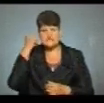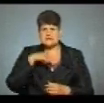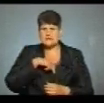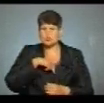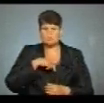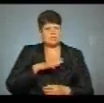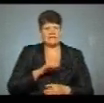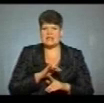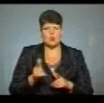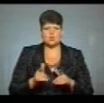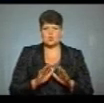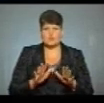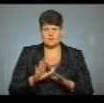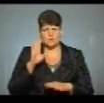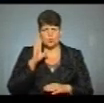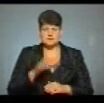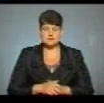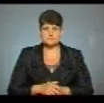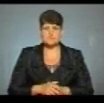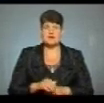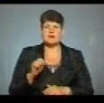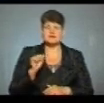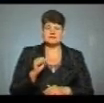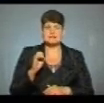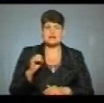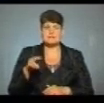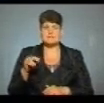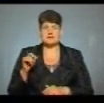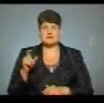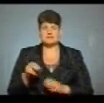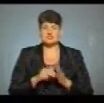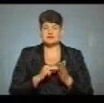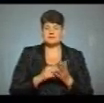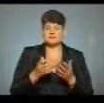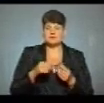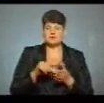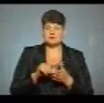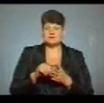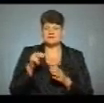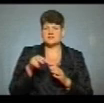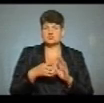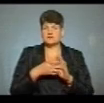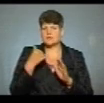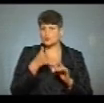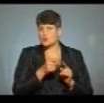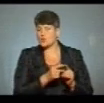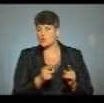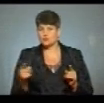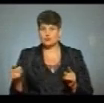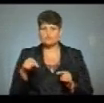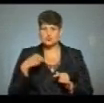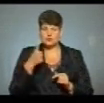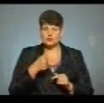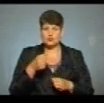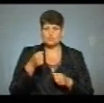були не готові хлопці, чуть-чуть. Арсен Іпієв із Черкас бере участь у змаганнях з 2009 року. У цьогорічному